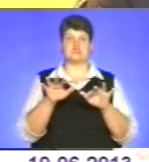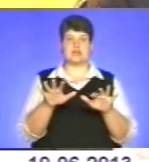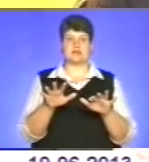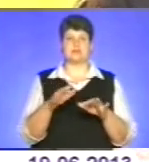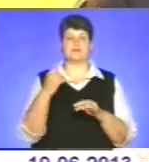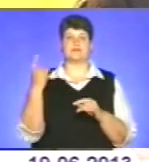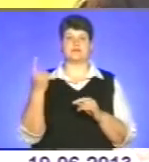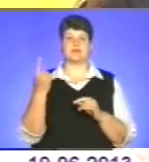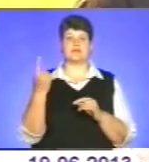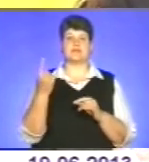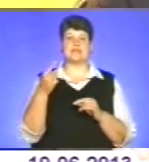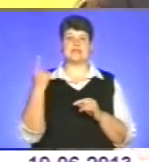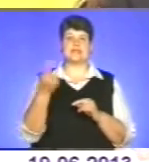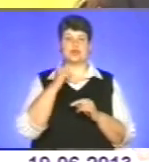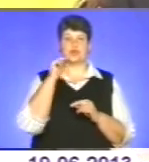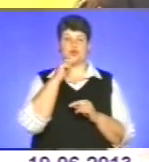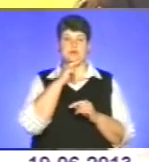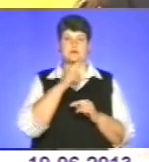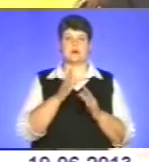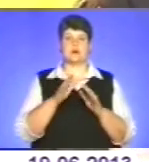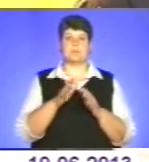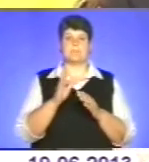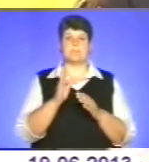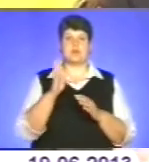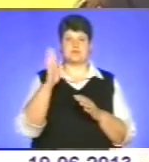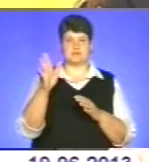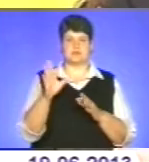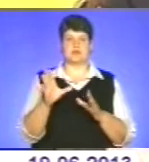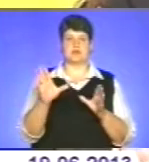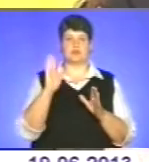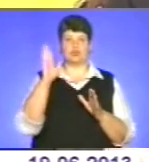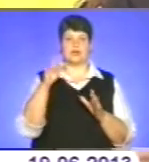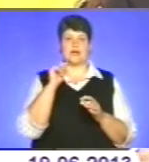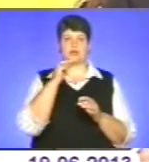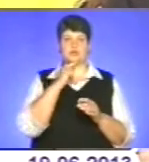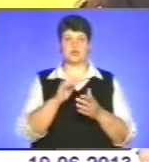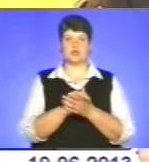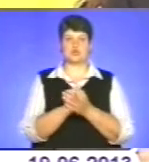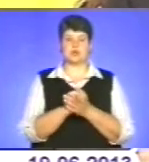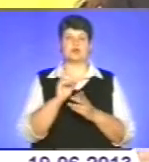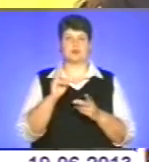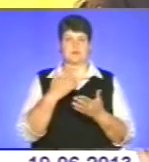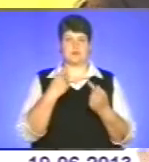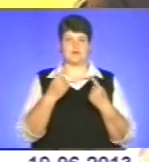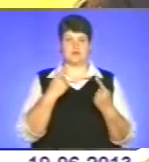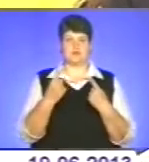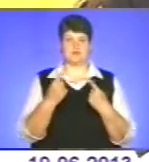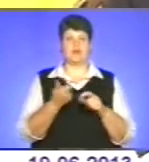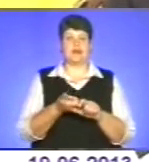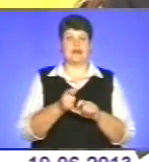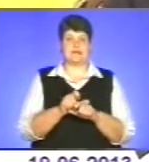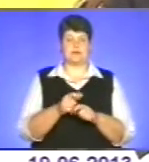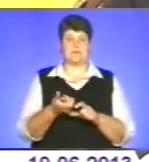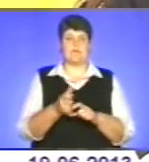единого экономического пространства и будущего экономического союза, о котором мы ведем речь. Вот это больше всего